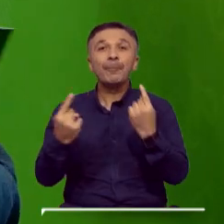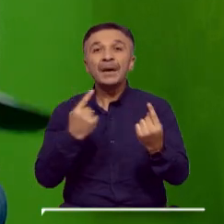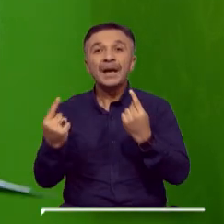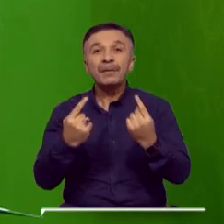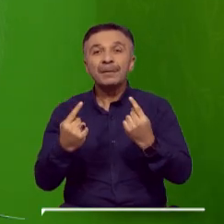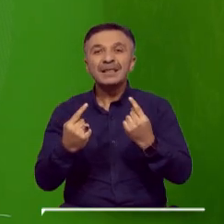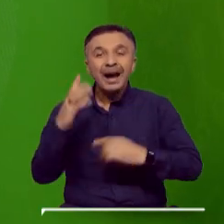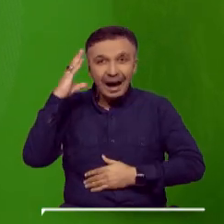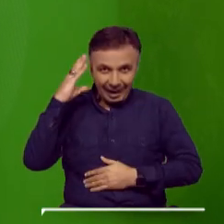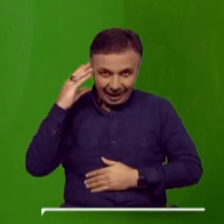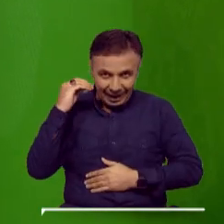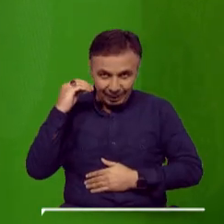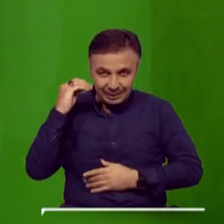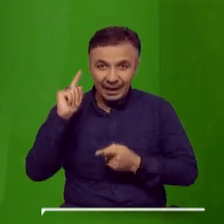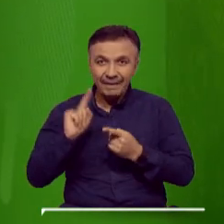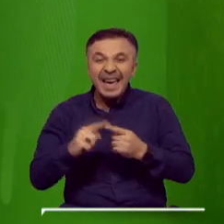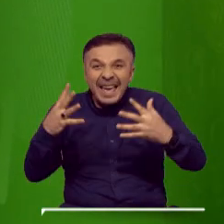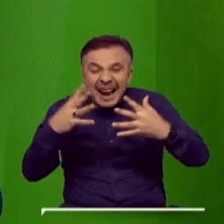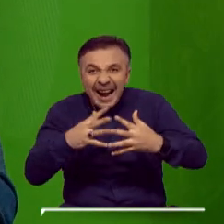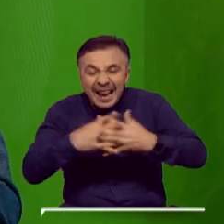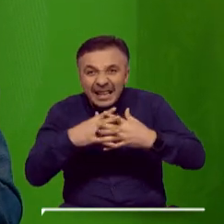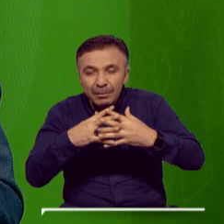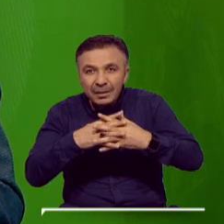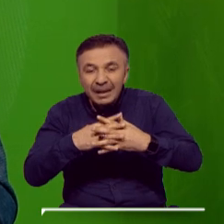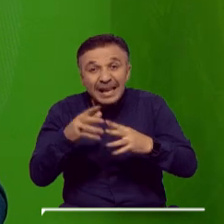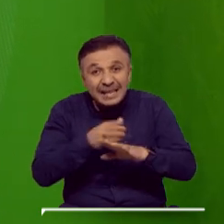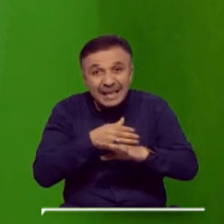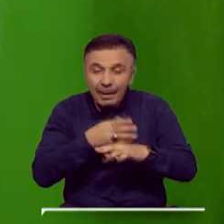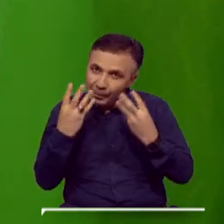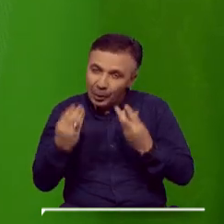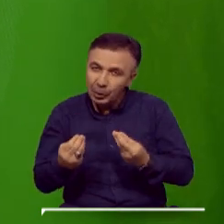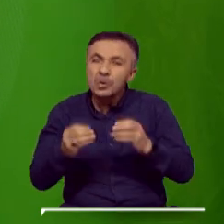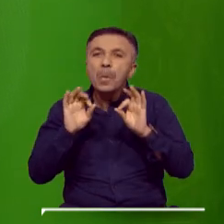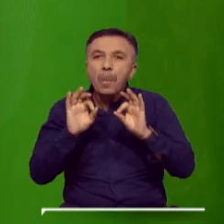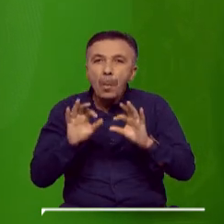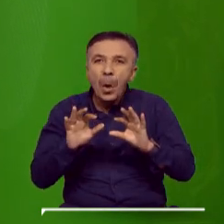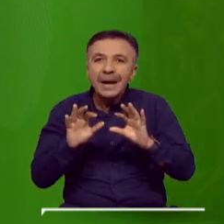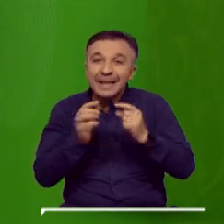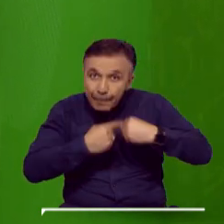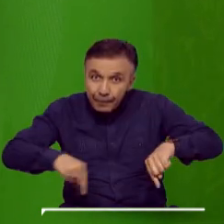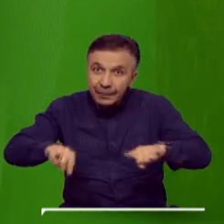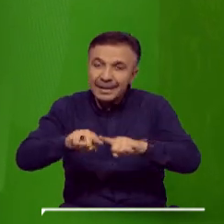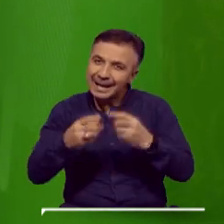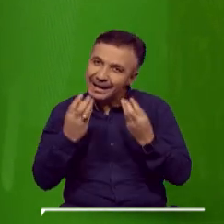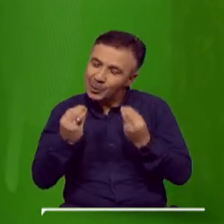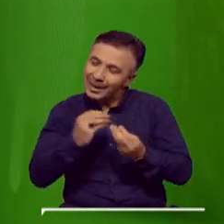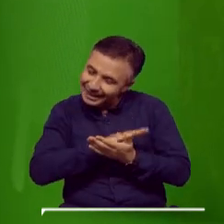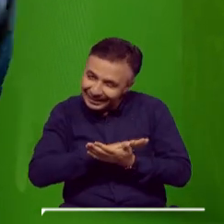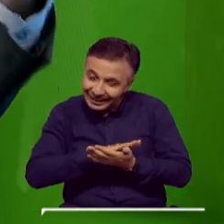Birbirimizi anlamamıza ve kaynaşmamıza vesile olur. Böylece bizler